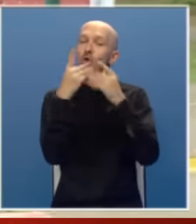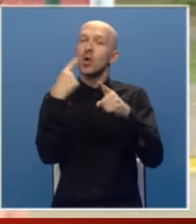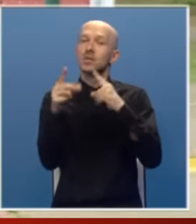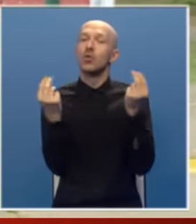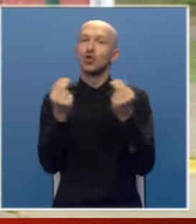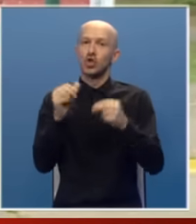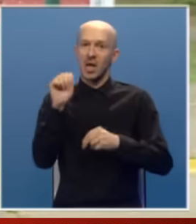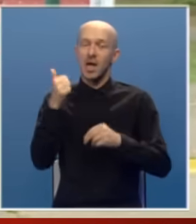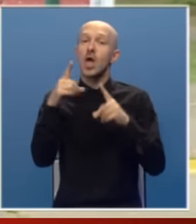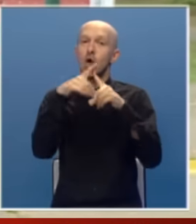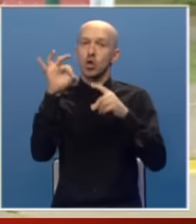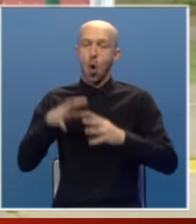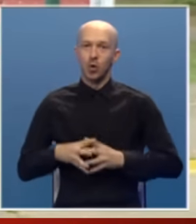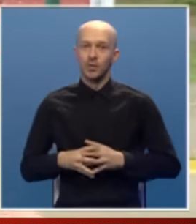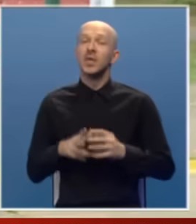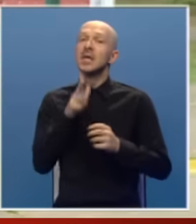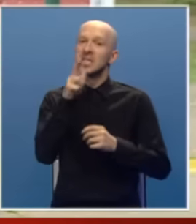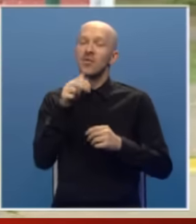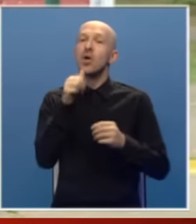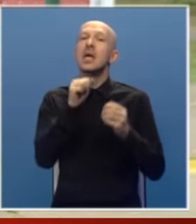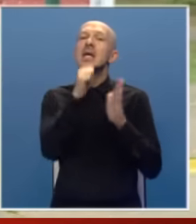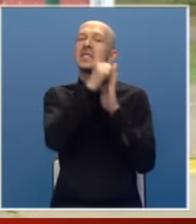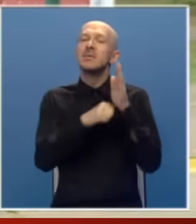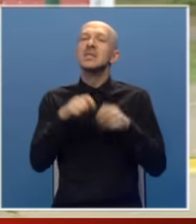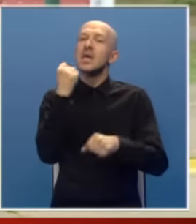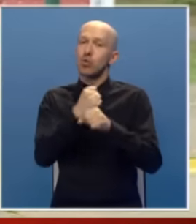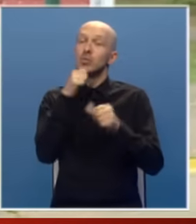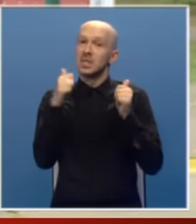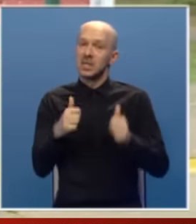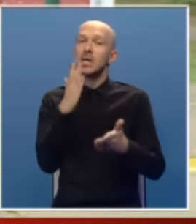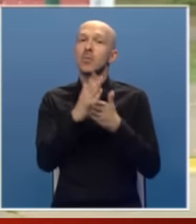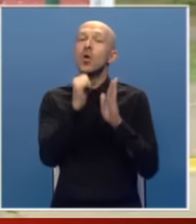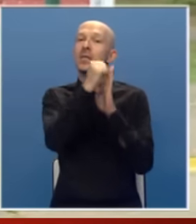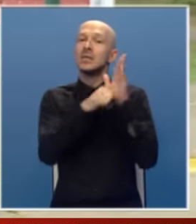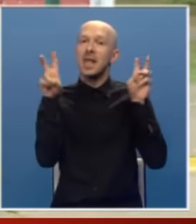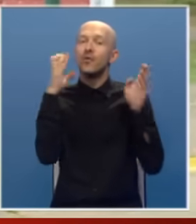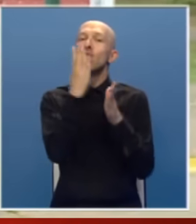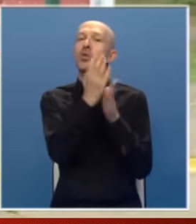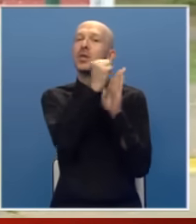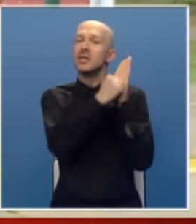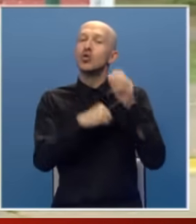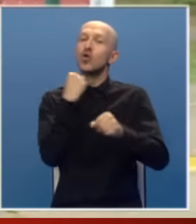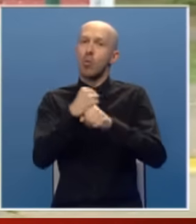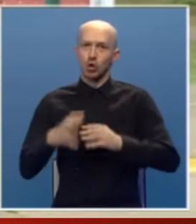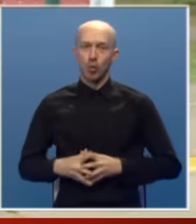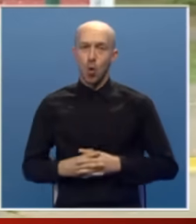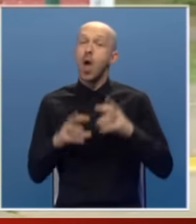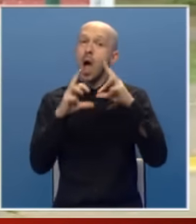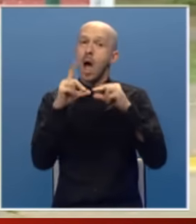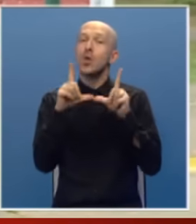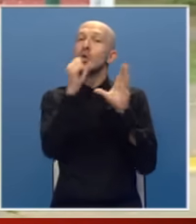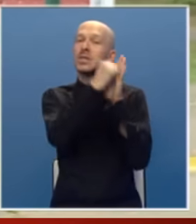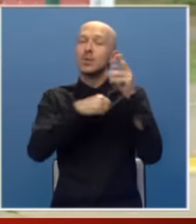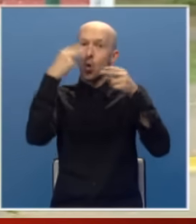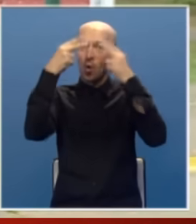zbog čega je to iziskivalo i disciplinske postupke. I sada je bio navodno bio na disciplinskom postupku, a u